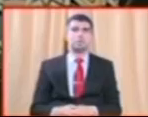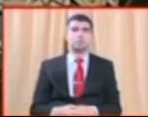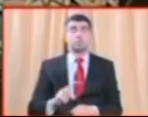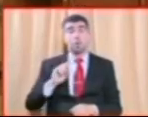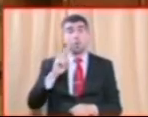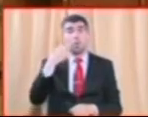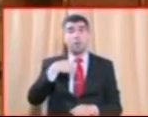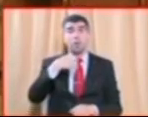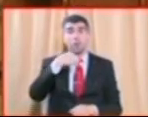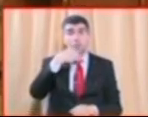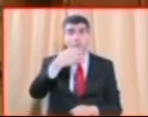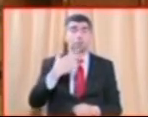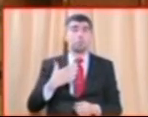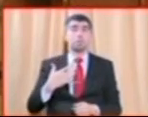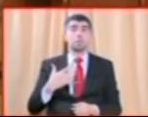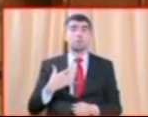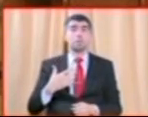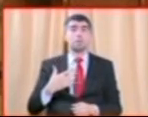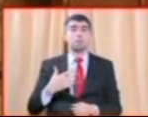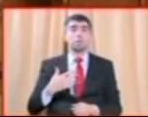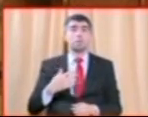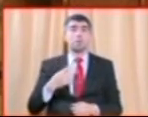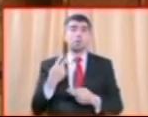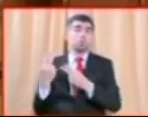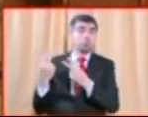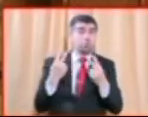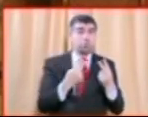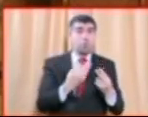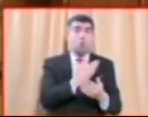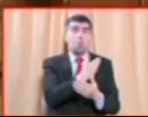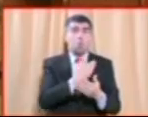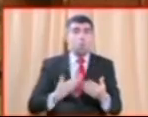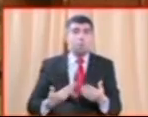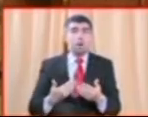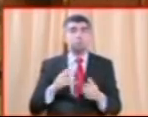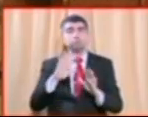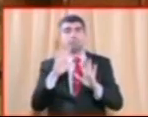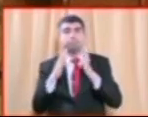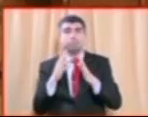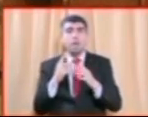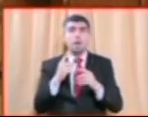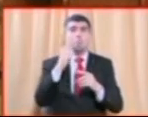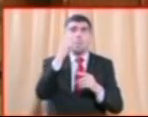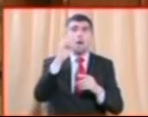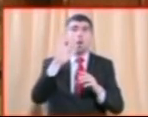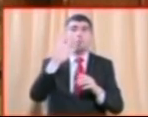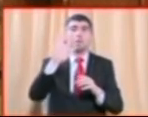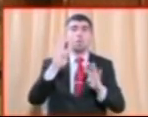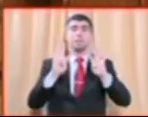انا باغي نقول لكم باللي ملي جات هذه الحكومه كان 185 الف طالب اللي كانت عندهم